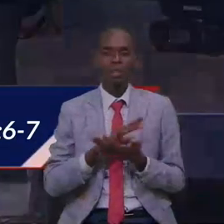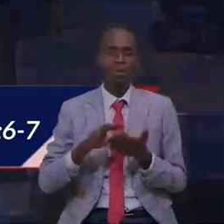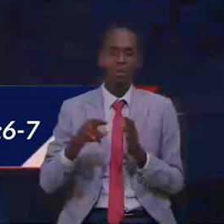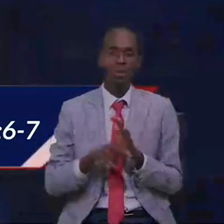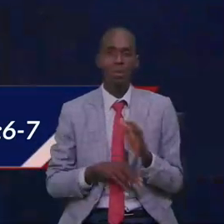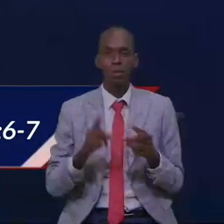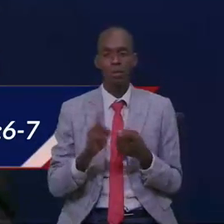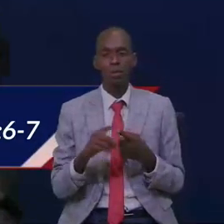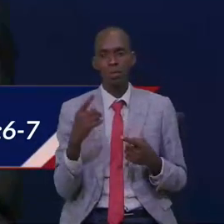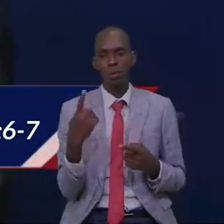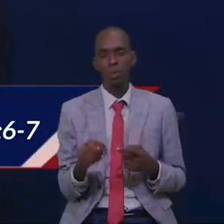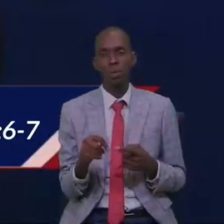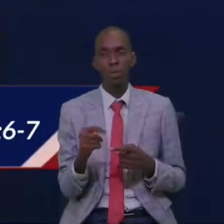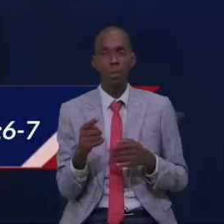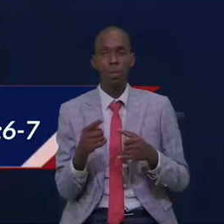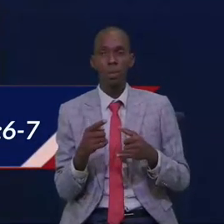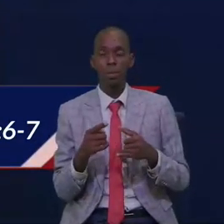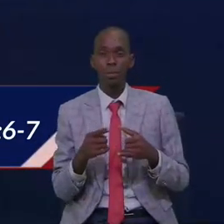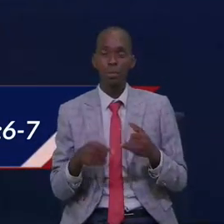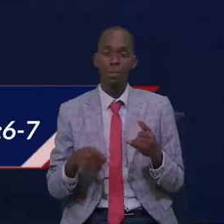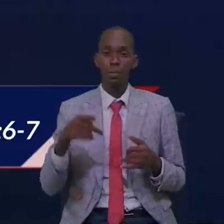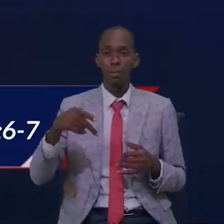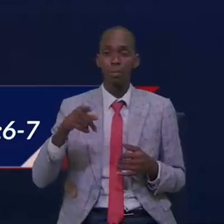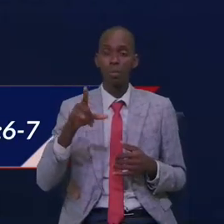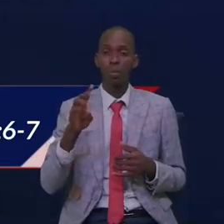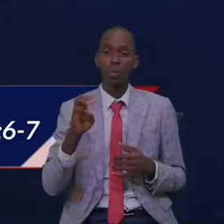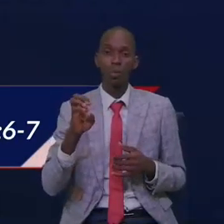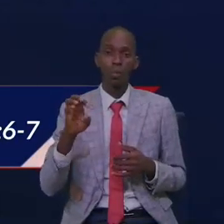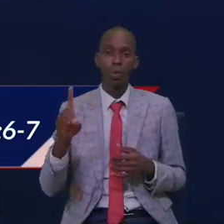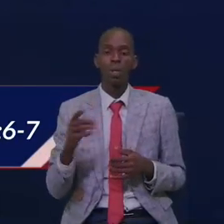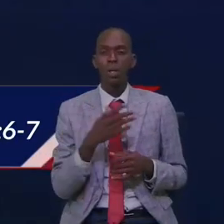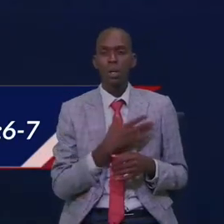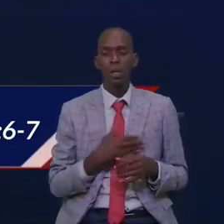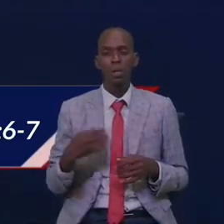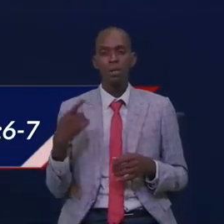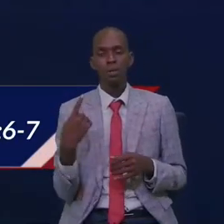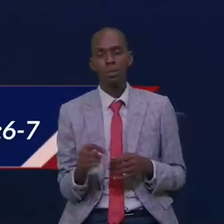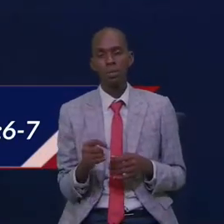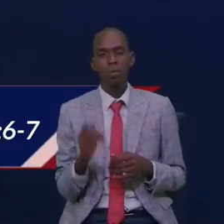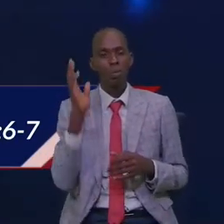niveau, et la grêle emportera le refuge de la fausseté.